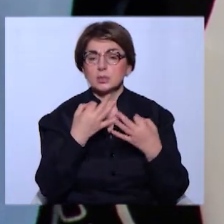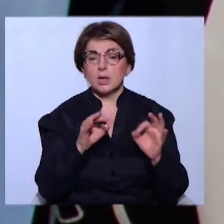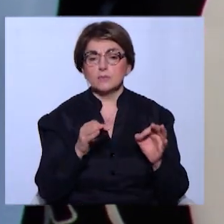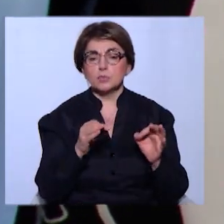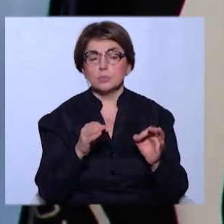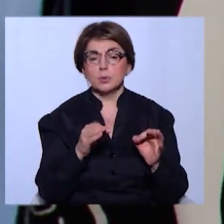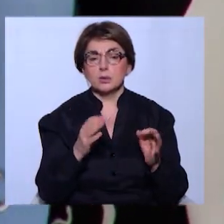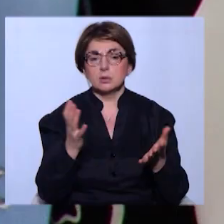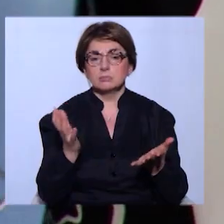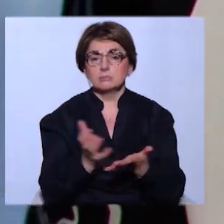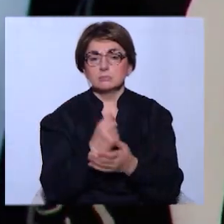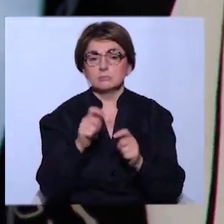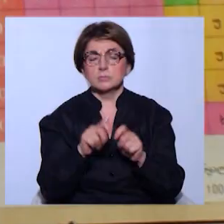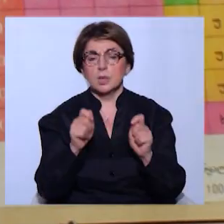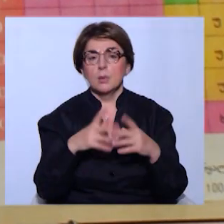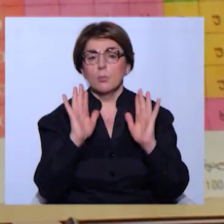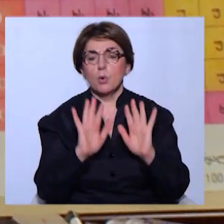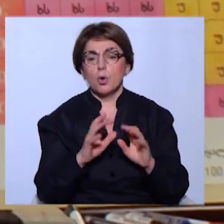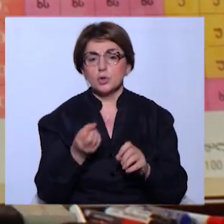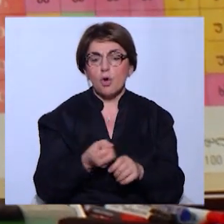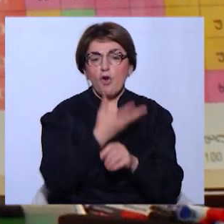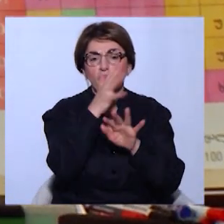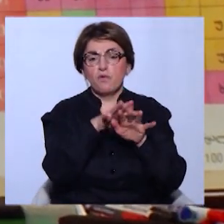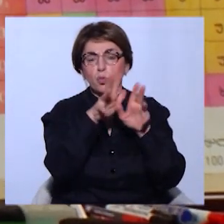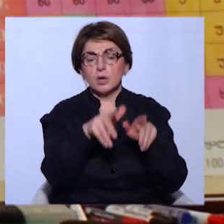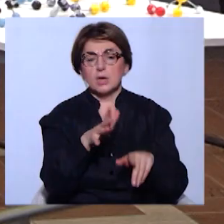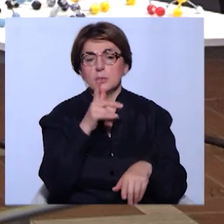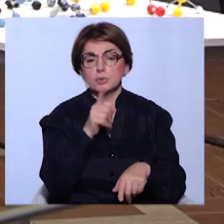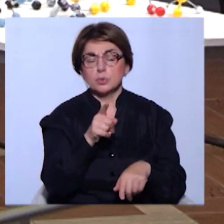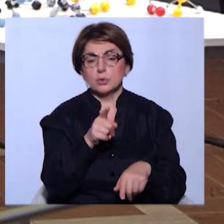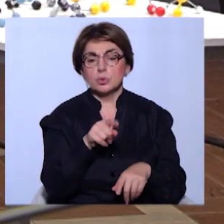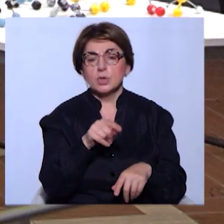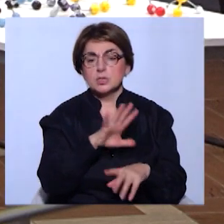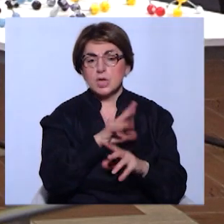ნივთიერება. Და ნახოთ, იხსნება თუ არა გოგირდი წყალში. ჭიქაში